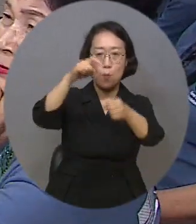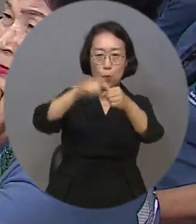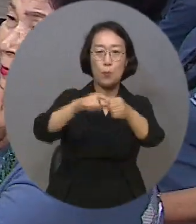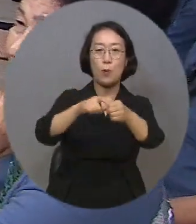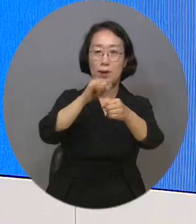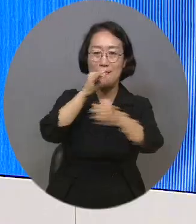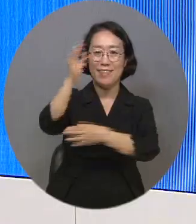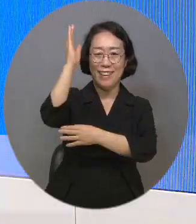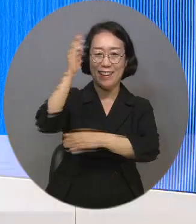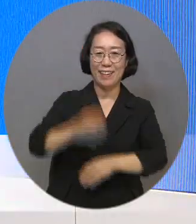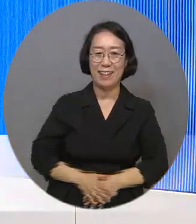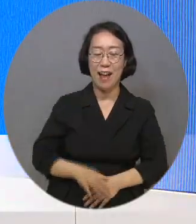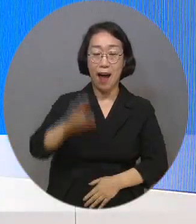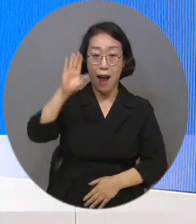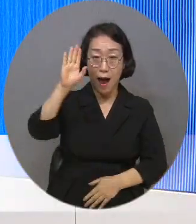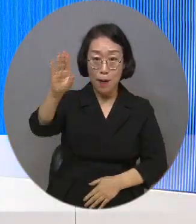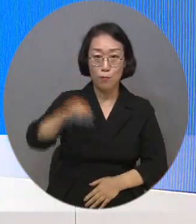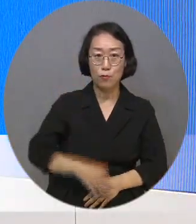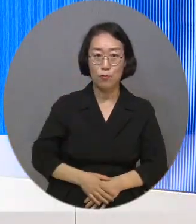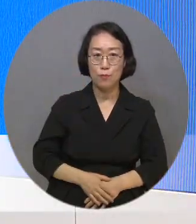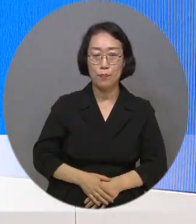있습니다. 이제 앞으로 또